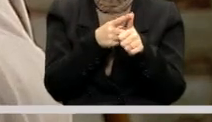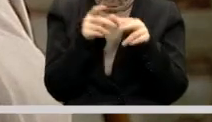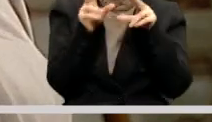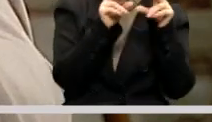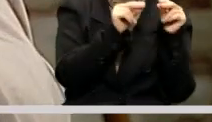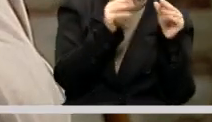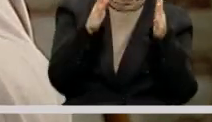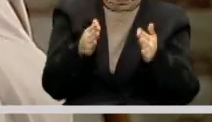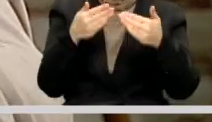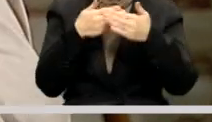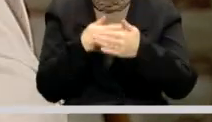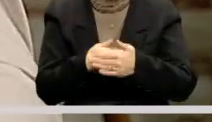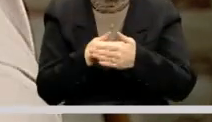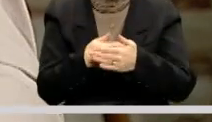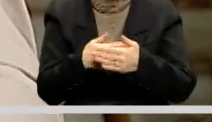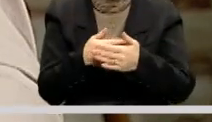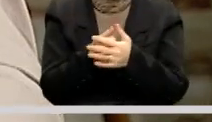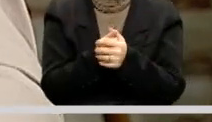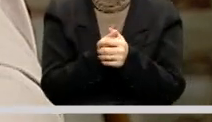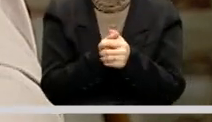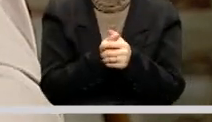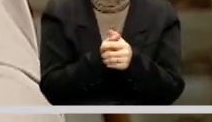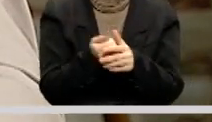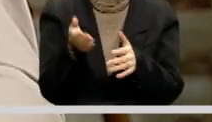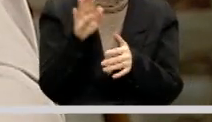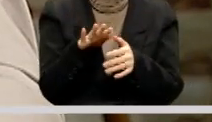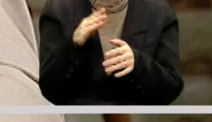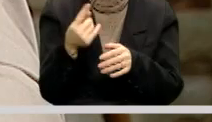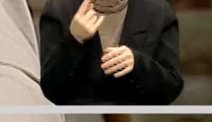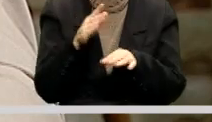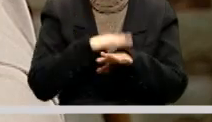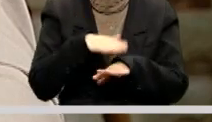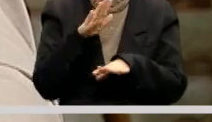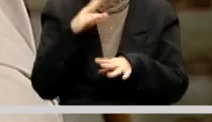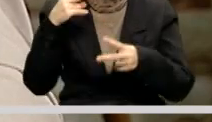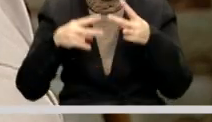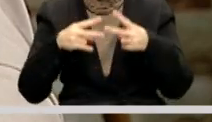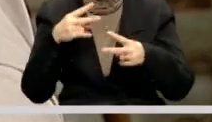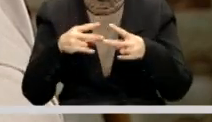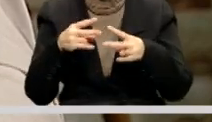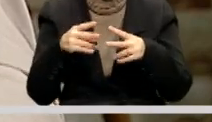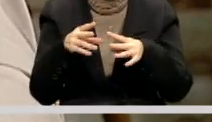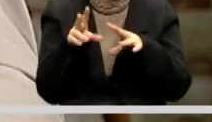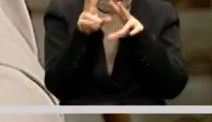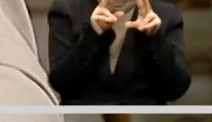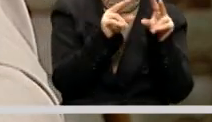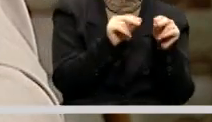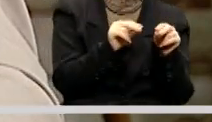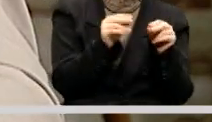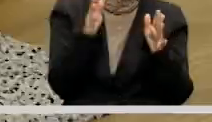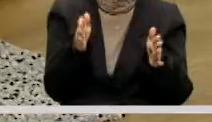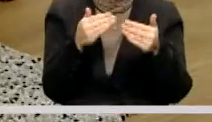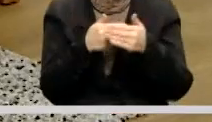uyku dışındaki aktivitelerde kullanmamak çok önemli. Yani bazıları yatak odasına televizyon koyabiliyor, telefonla,